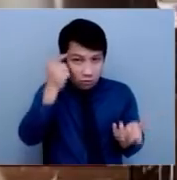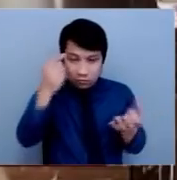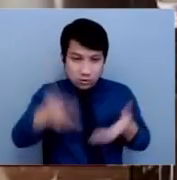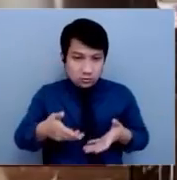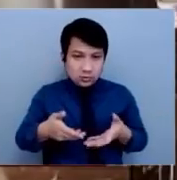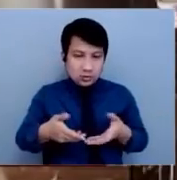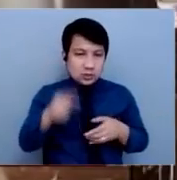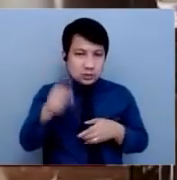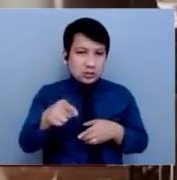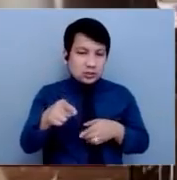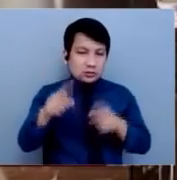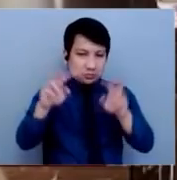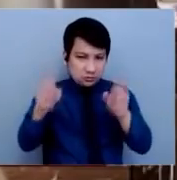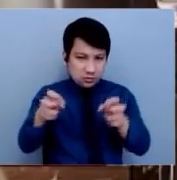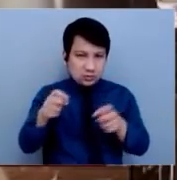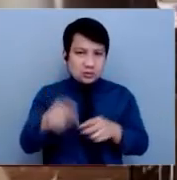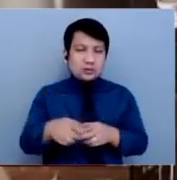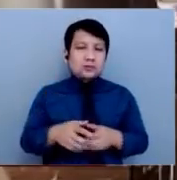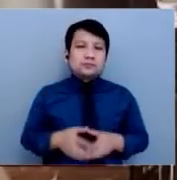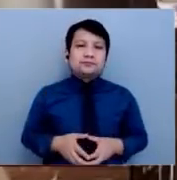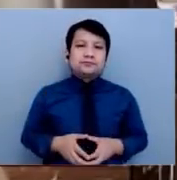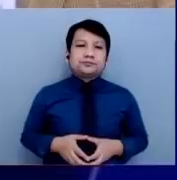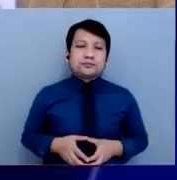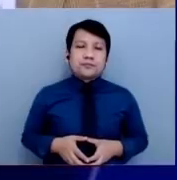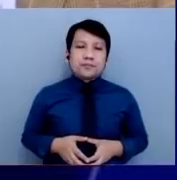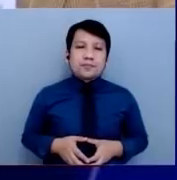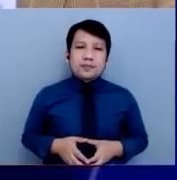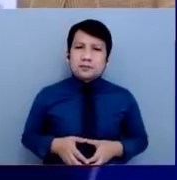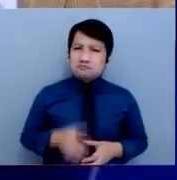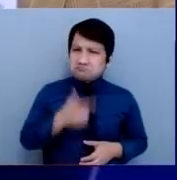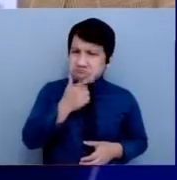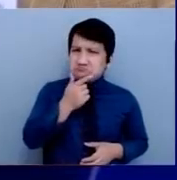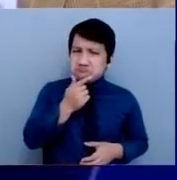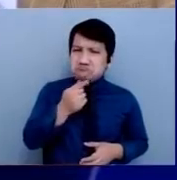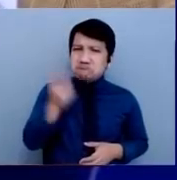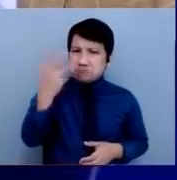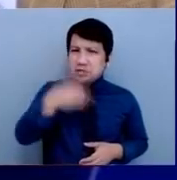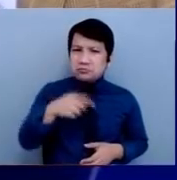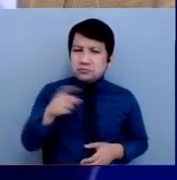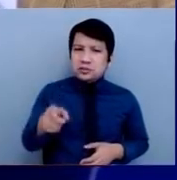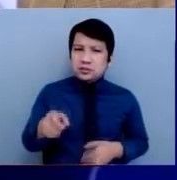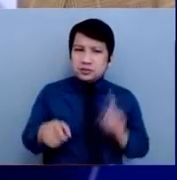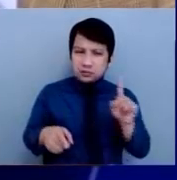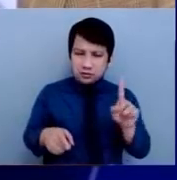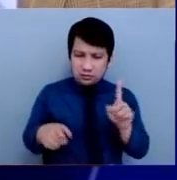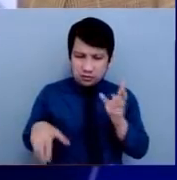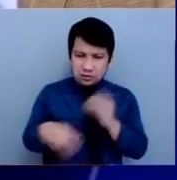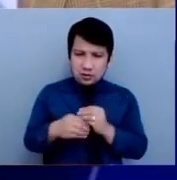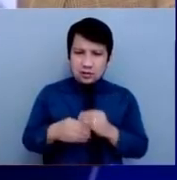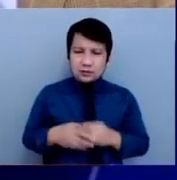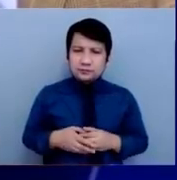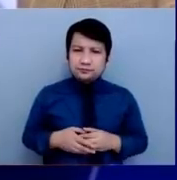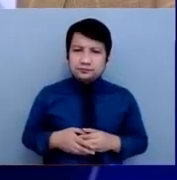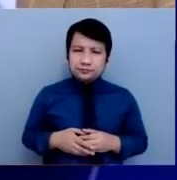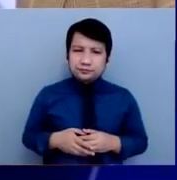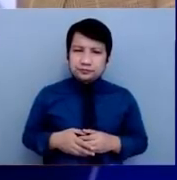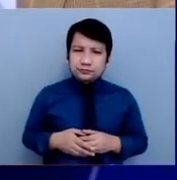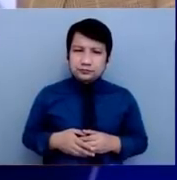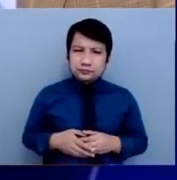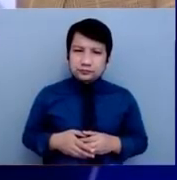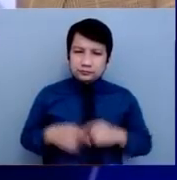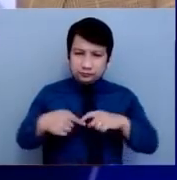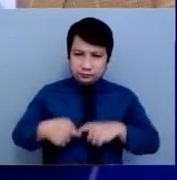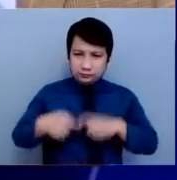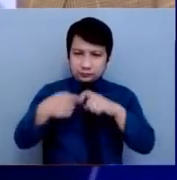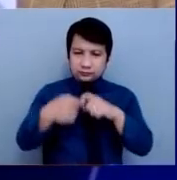point sa kasong ito. That's a very interesting point. Attorney, one more, if you don't mind. Mm-hmm. Of course, may pending pang